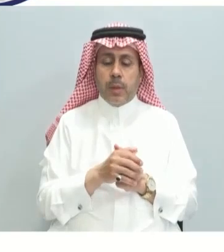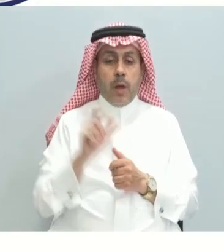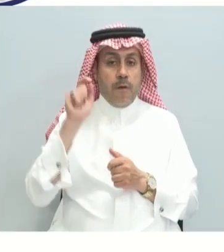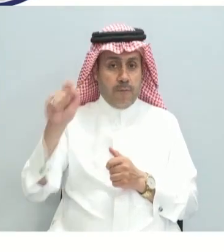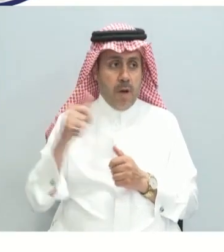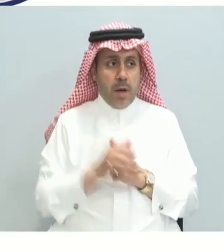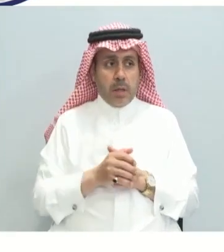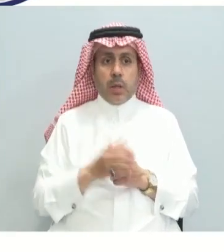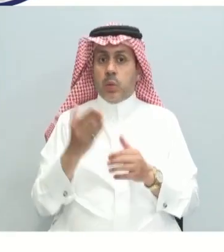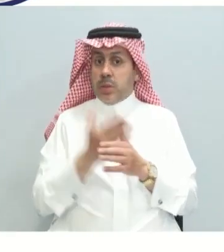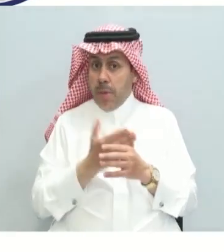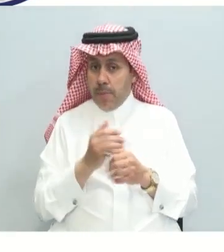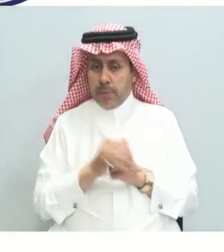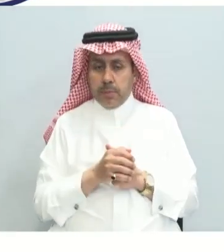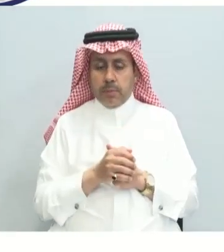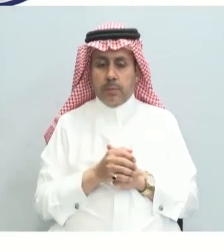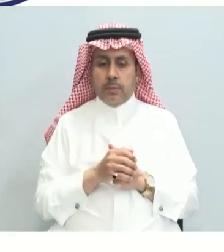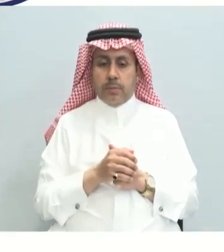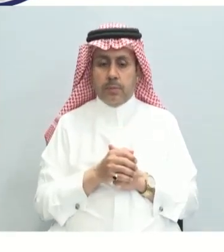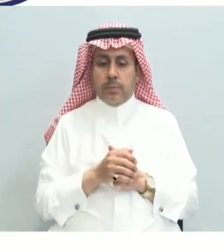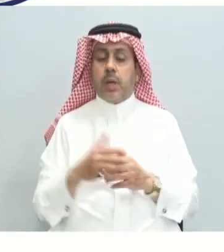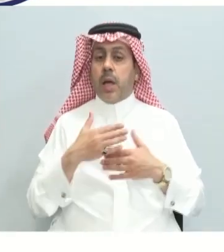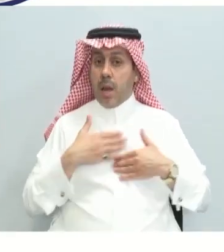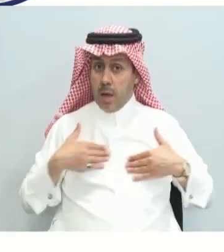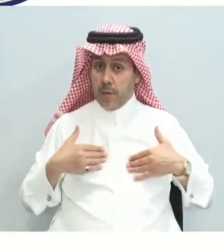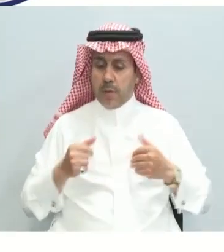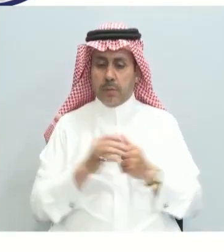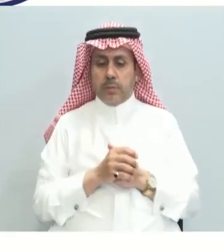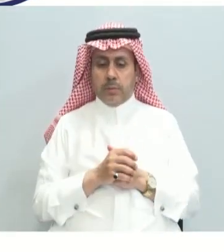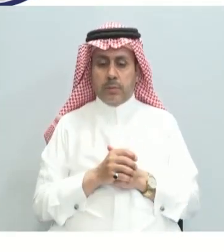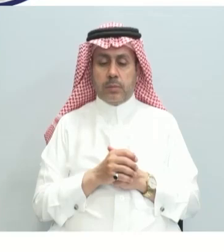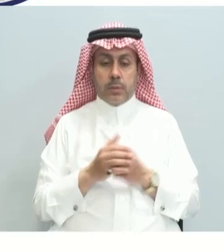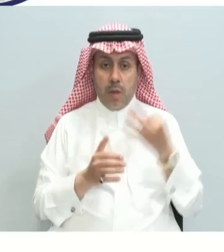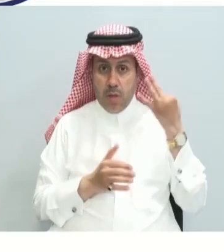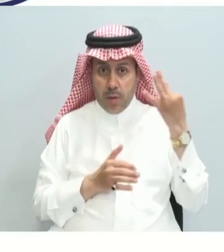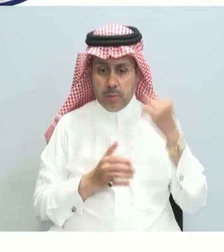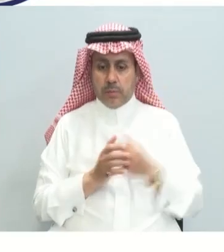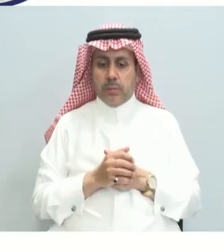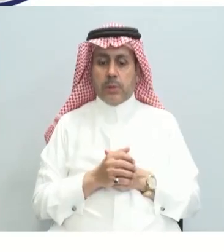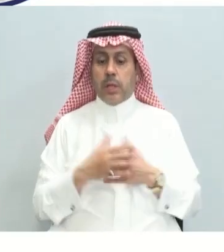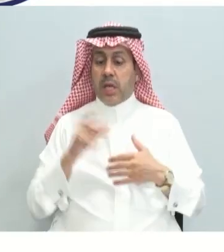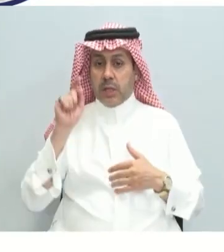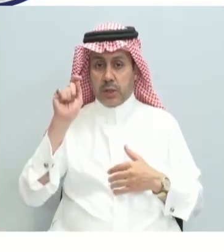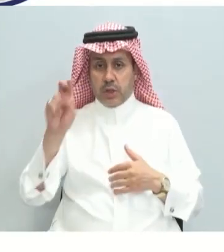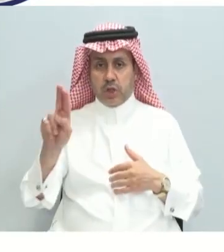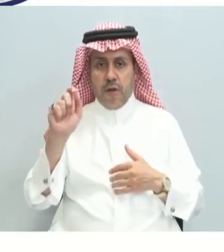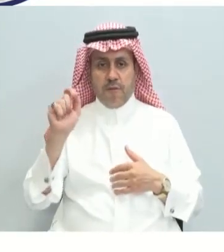أنها تكون سبب من أسباب العافية وقربها. أن يتفائل